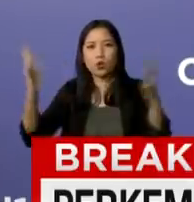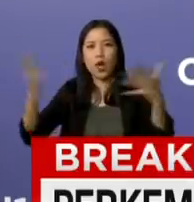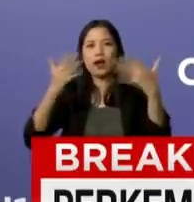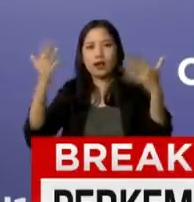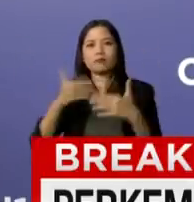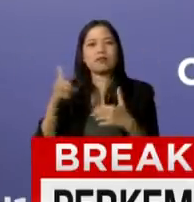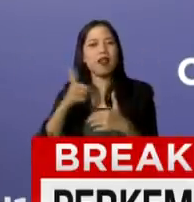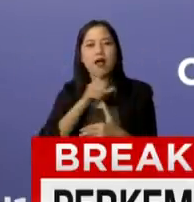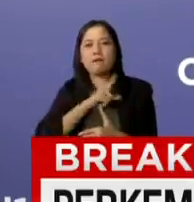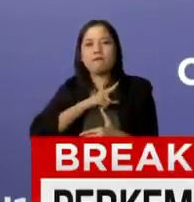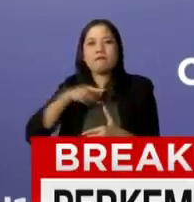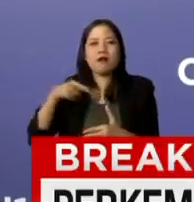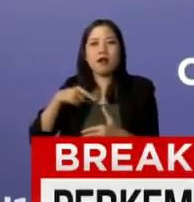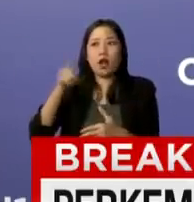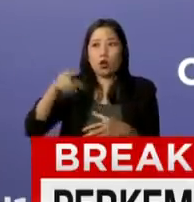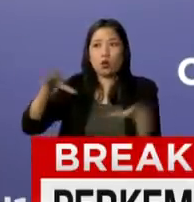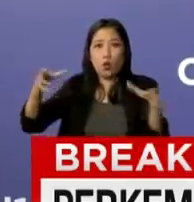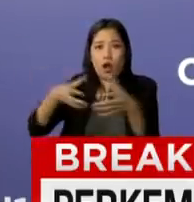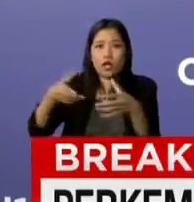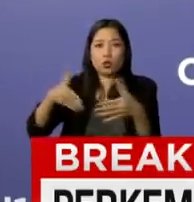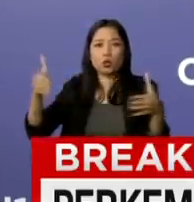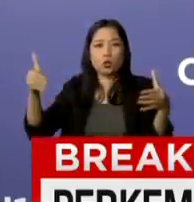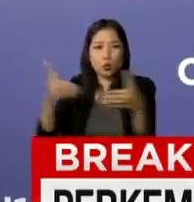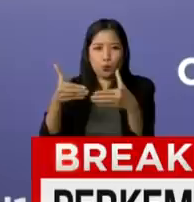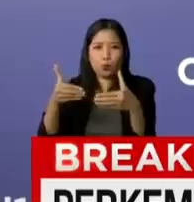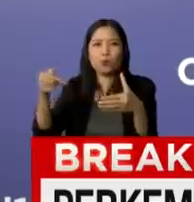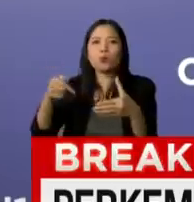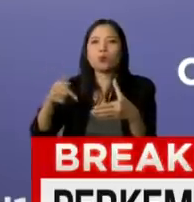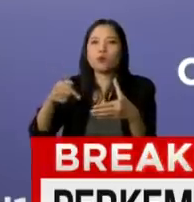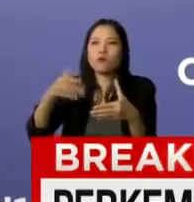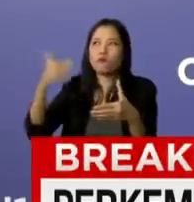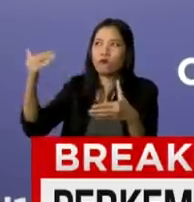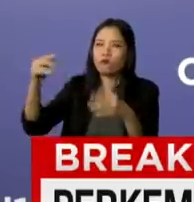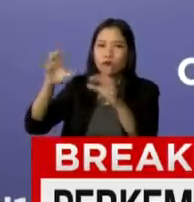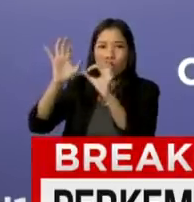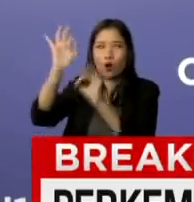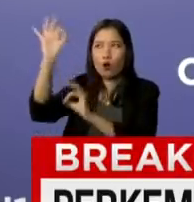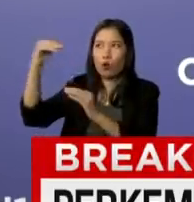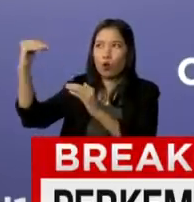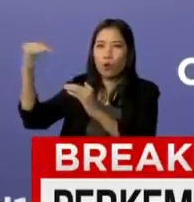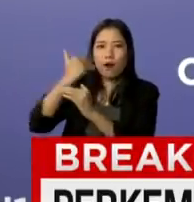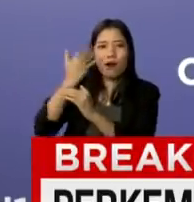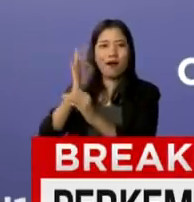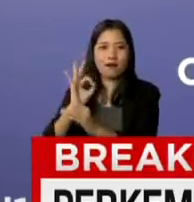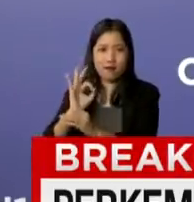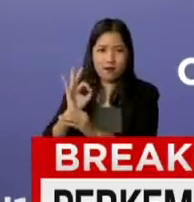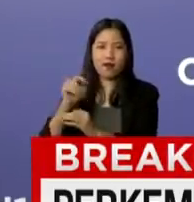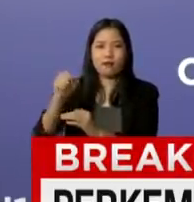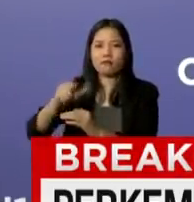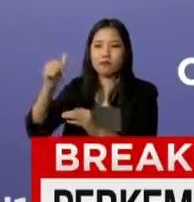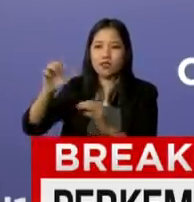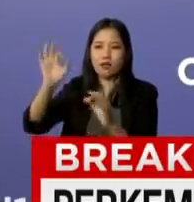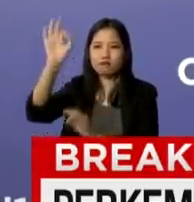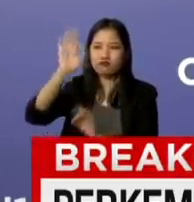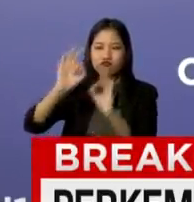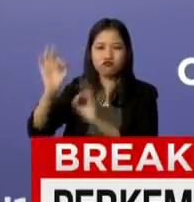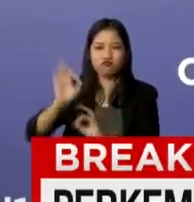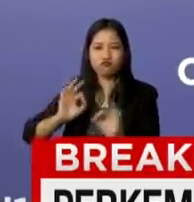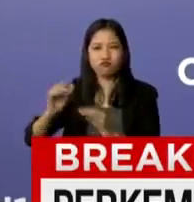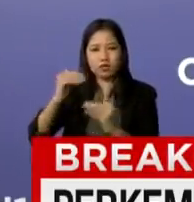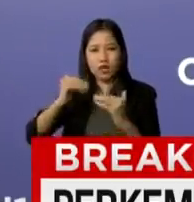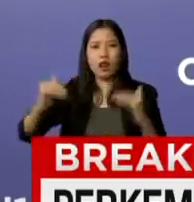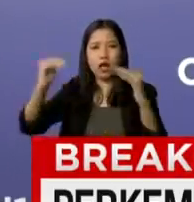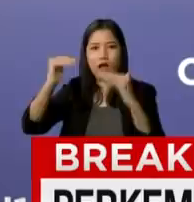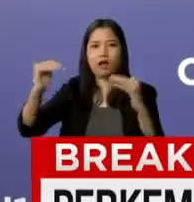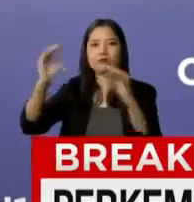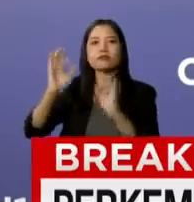tertutup tidak ada ventilasi dan sirkulasi udaranya tidak berlangsung dengan baik selama itulah dia akan berada di